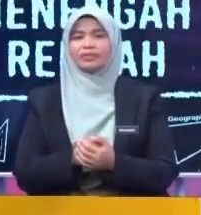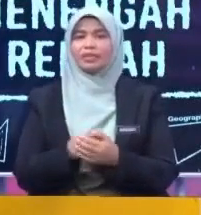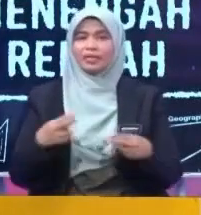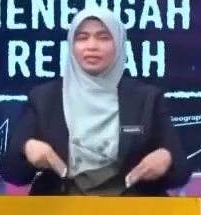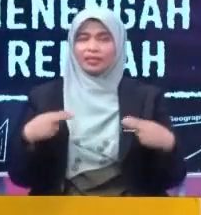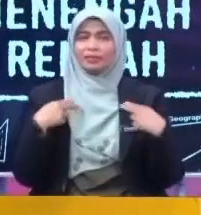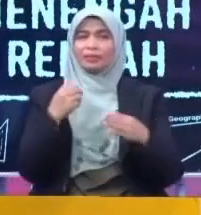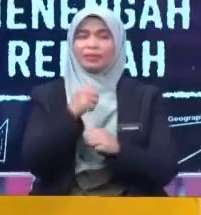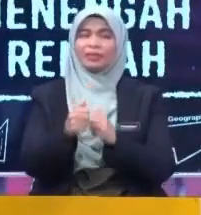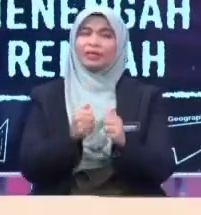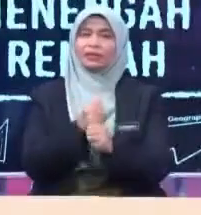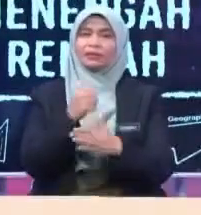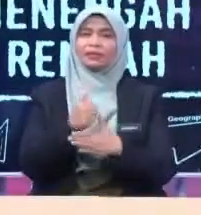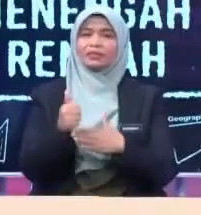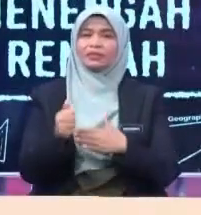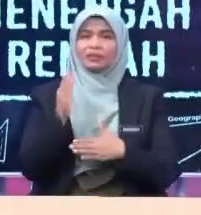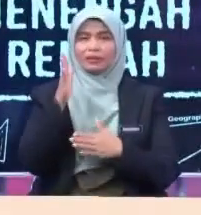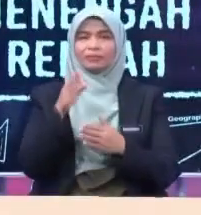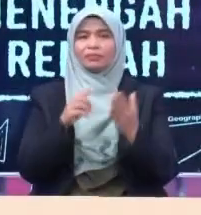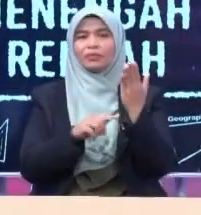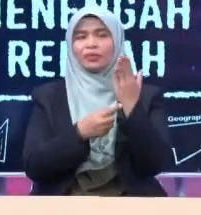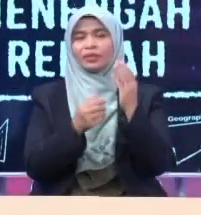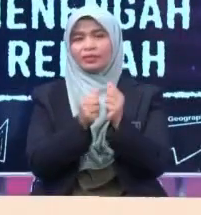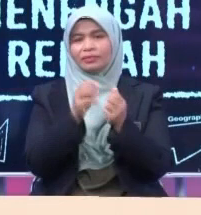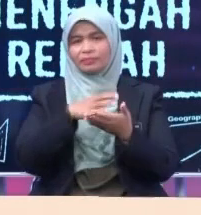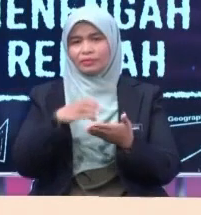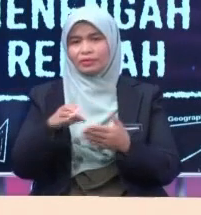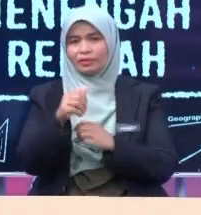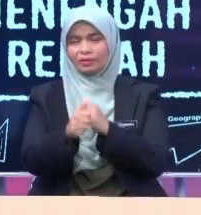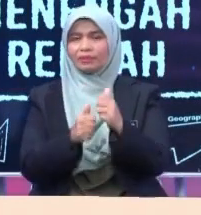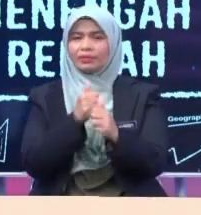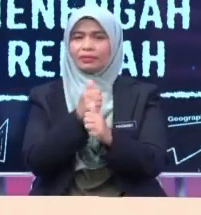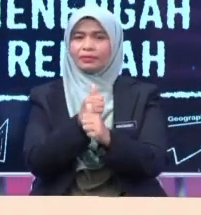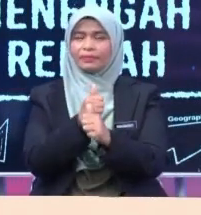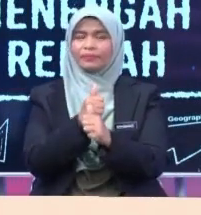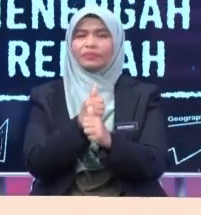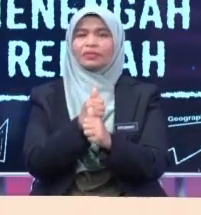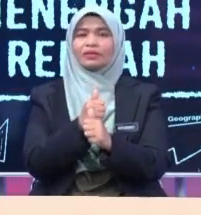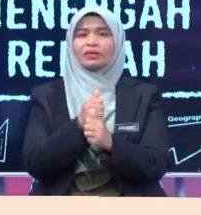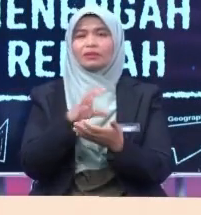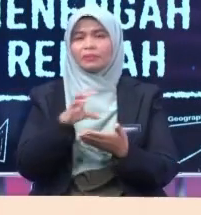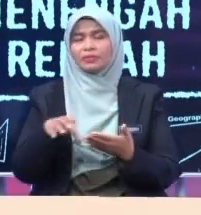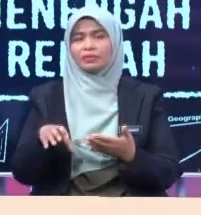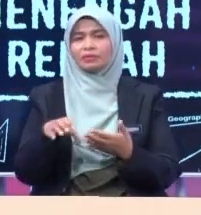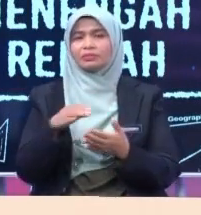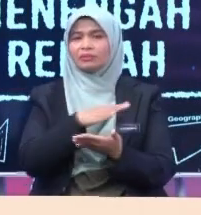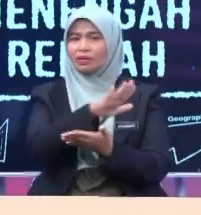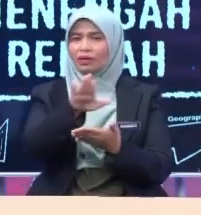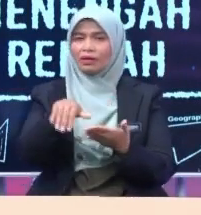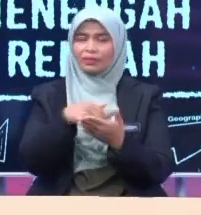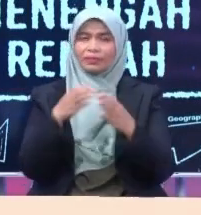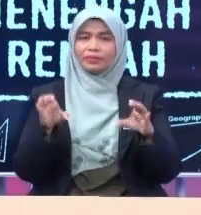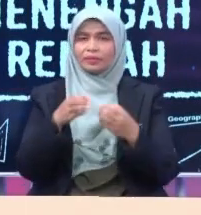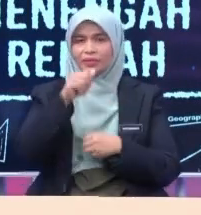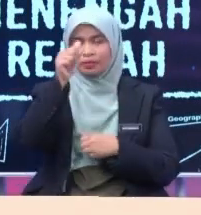akan bermula dengan kemusnahan alam. Okay, macam mana berlaku kemusnahan alam tu? Kemusnahan seluruh ciptaan Allah SWT di langit dan juga